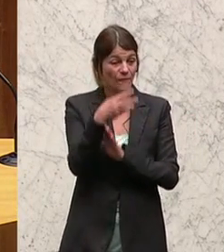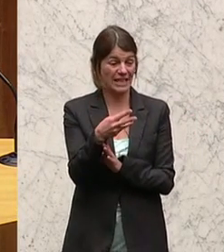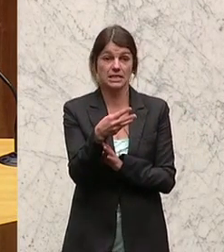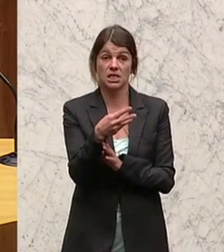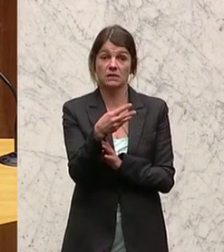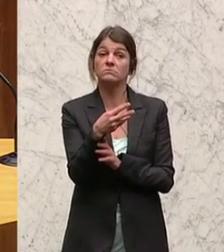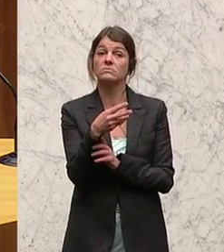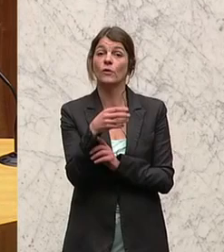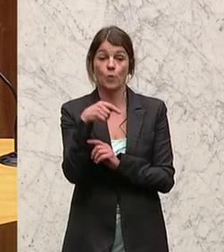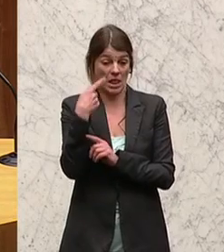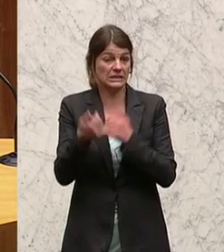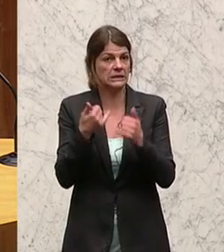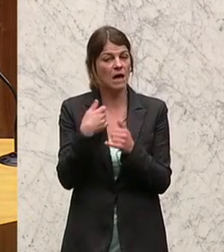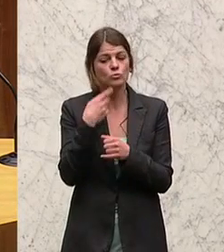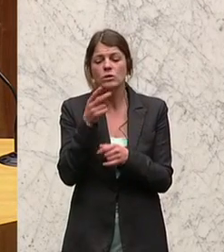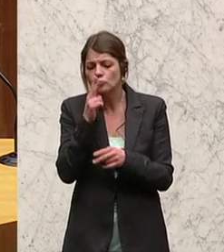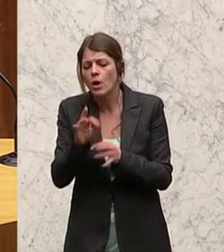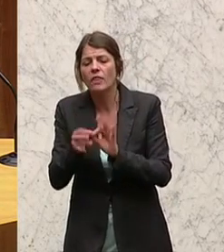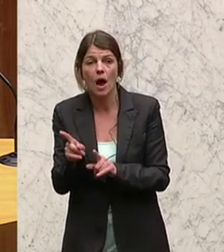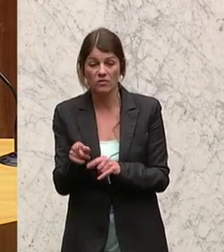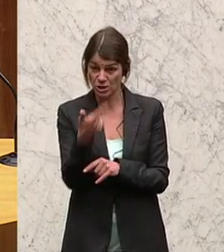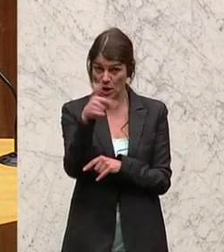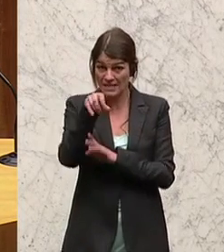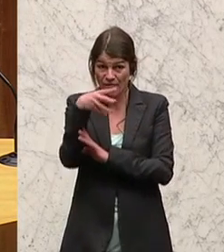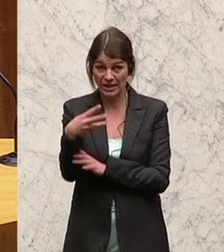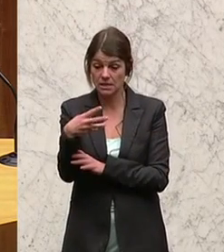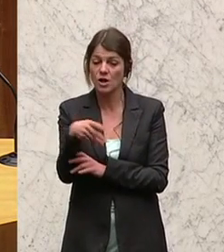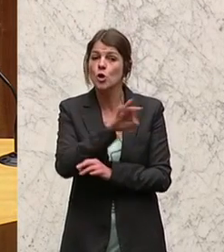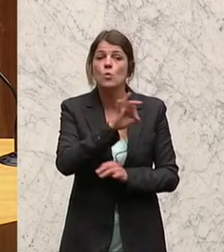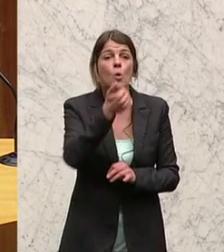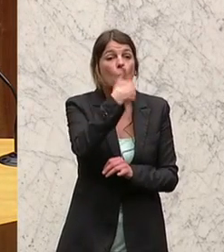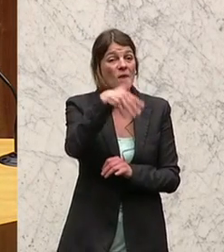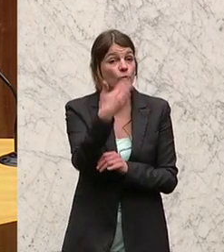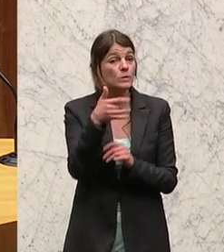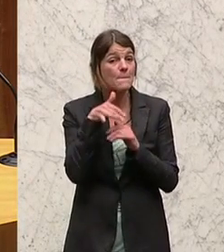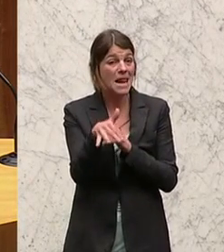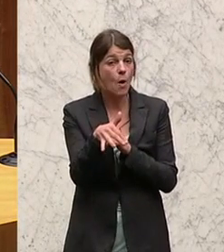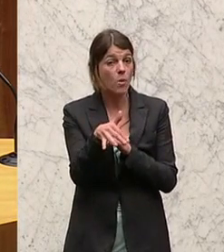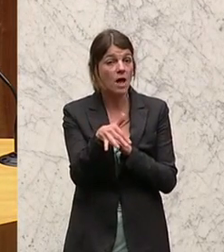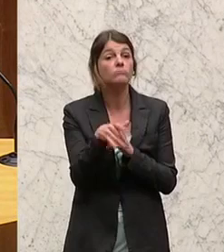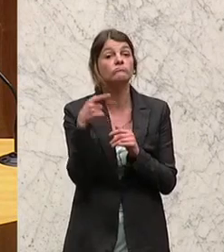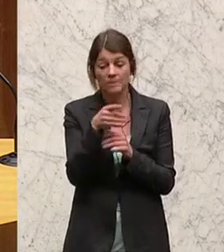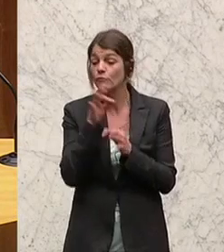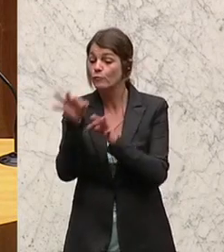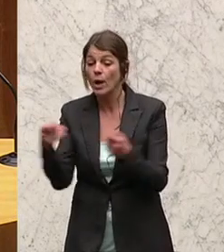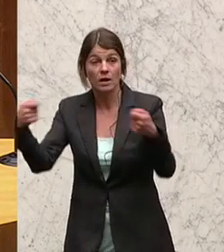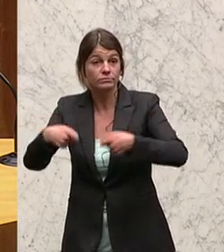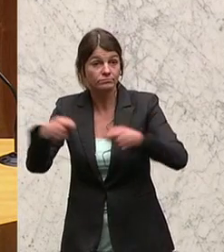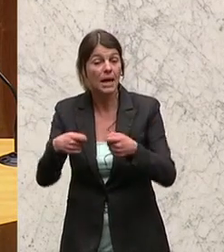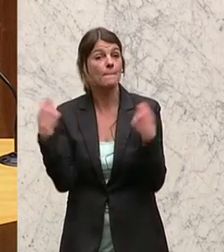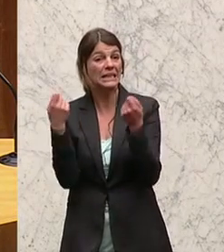Jahr relativieren, weil in Wahrheit gehen von diesen 246 nur 150 Millionen in Investitionen, Personal und